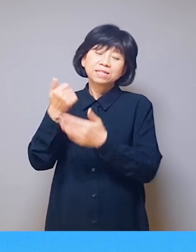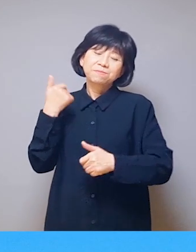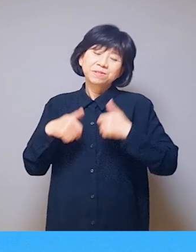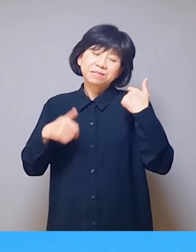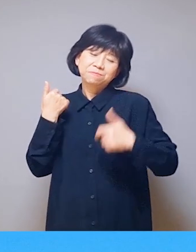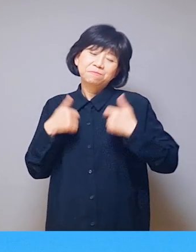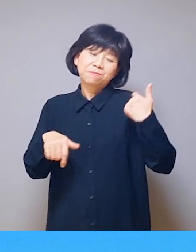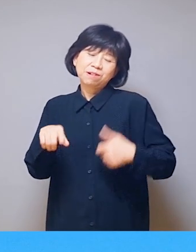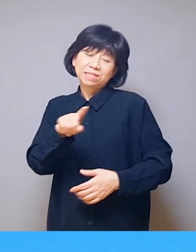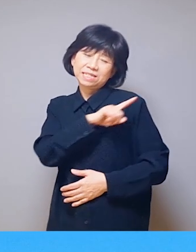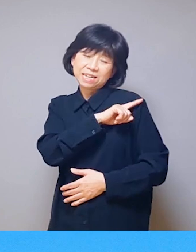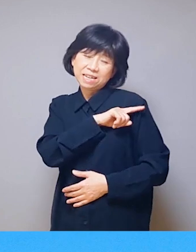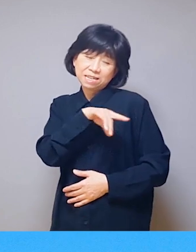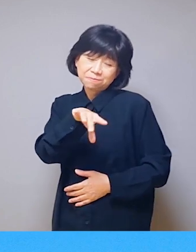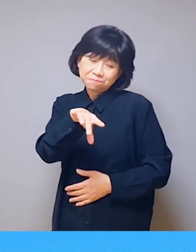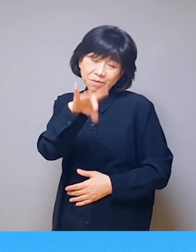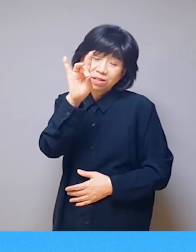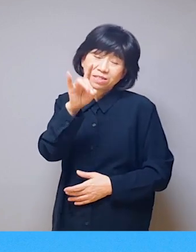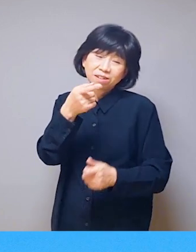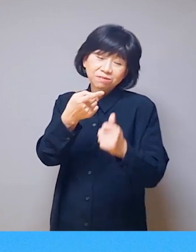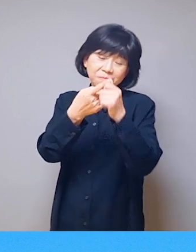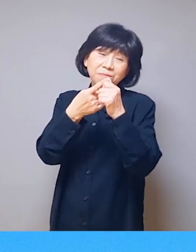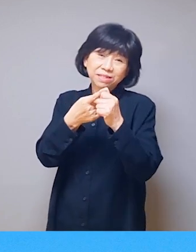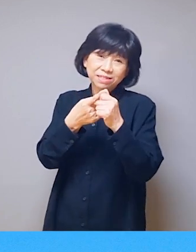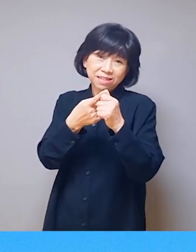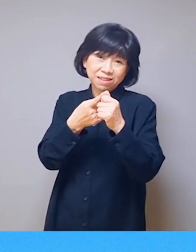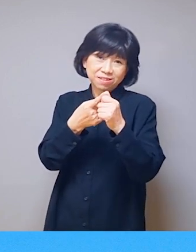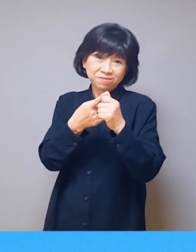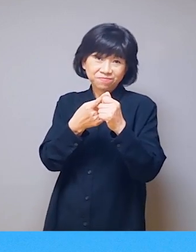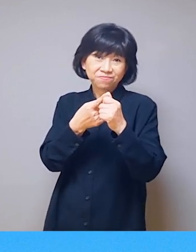기뻐하시는 게 가장 먼저 해야 될 일, 그게 맞을까?